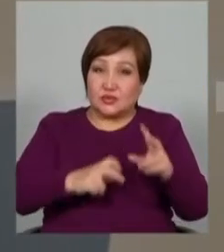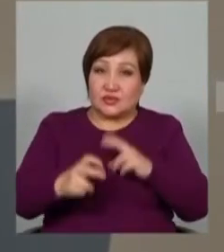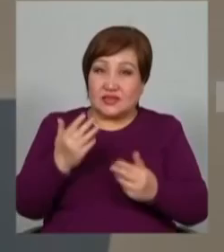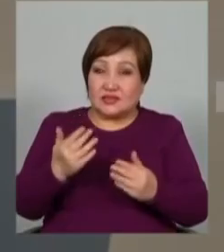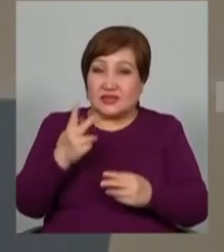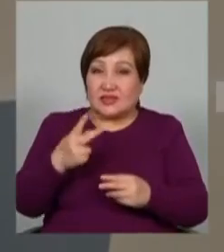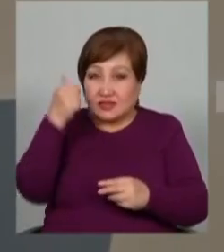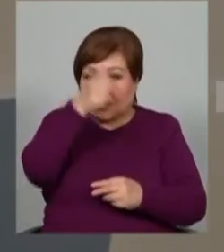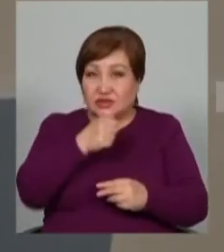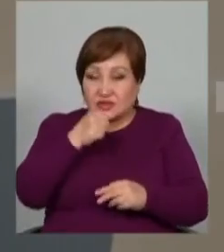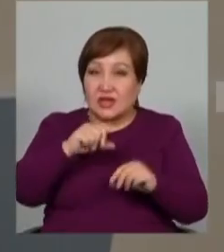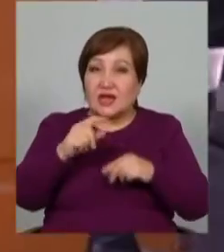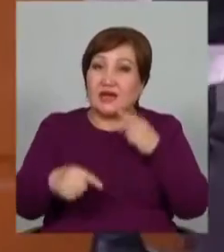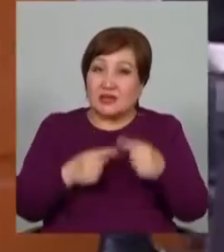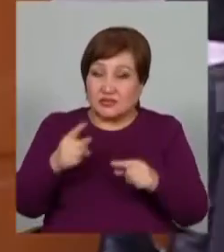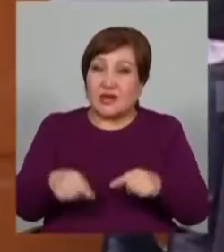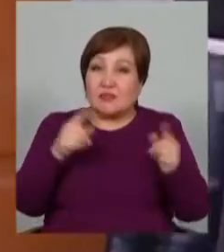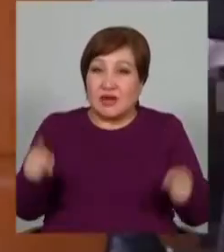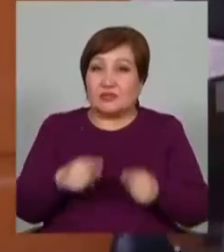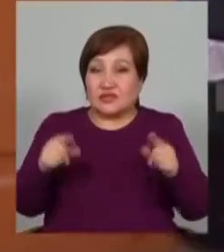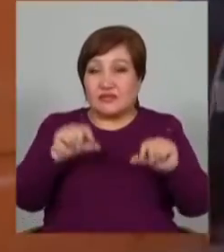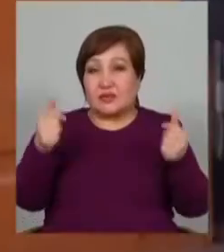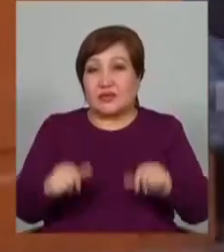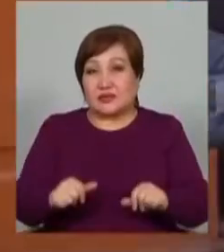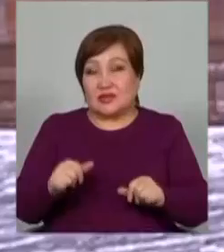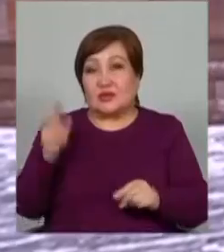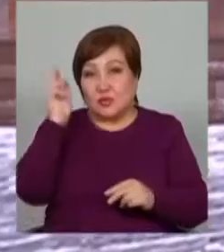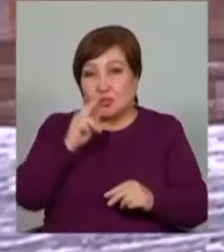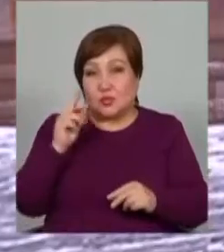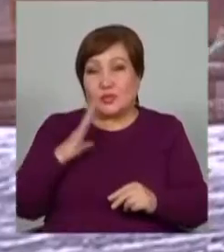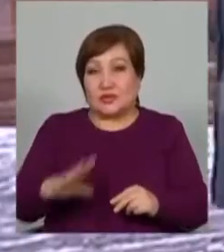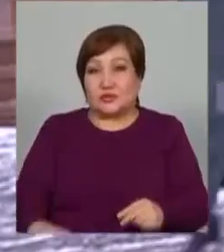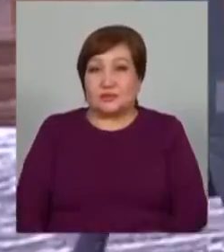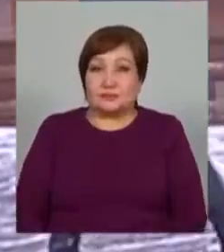дәстүрлі форматта оқуларына мәжбүр. Ұлағат Арғын, Арсен Сандыбаев, Алматы телеарнасы.